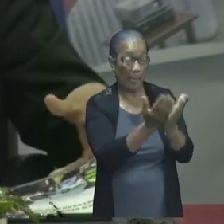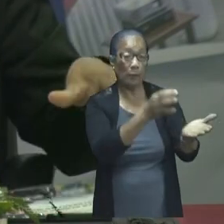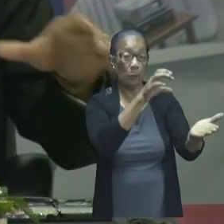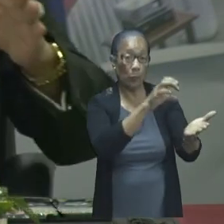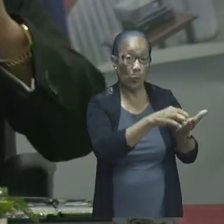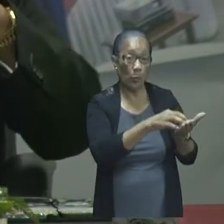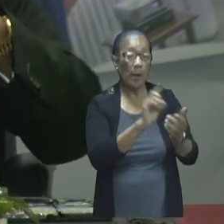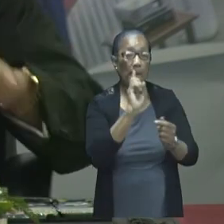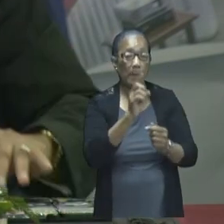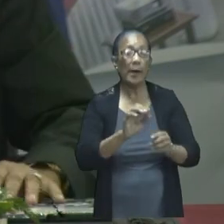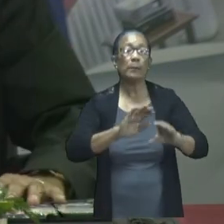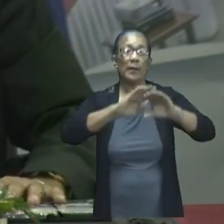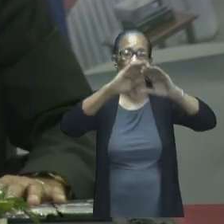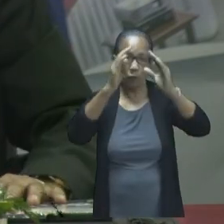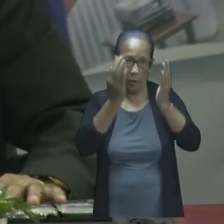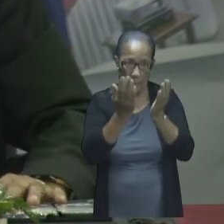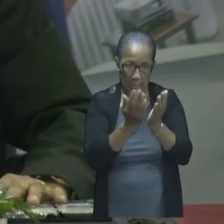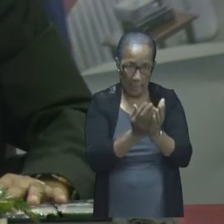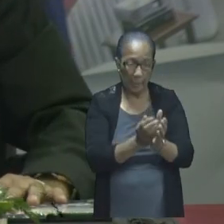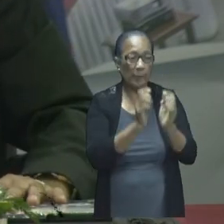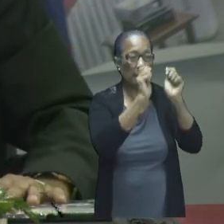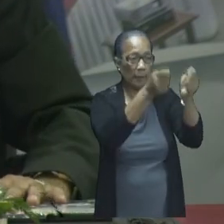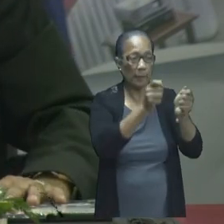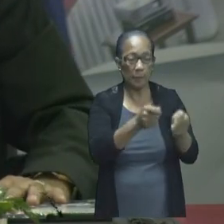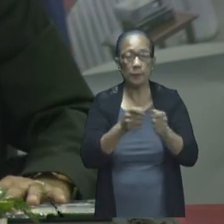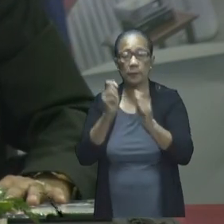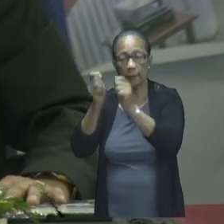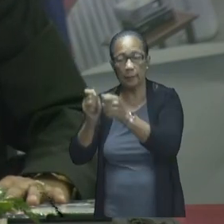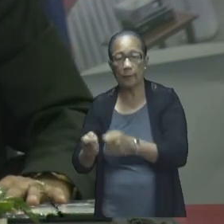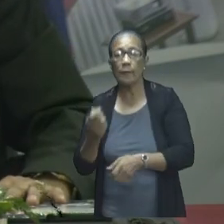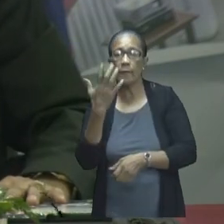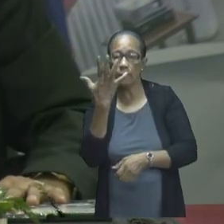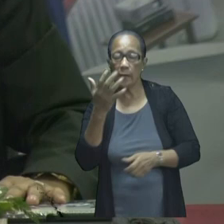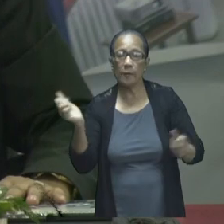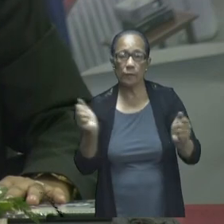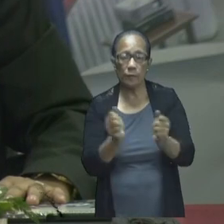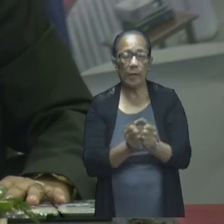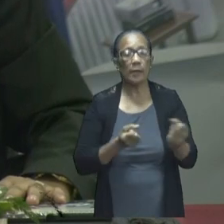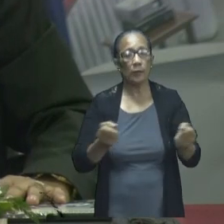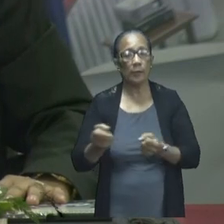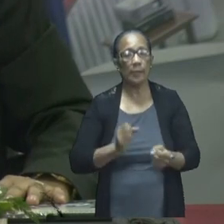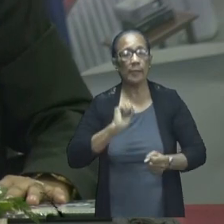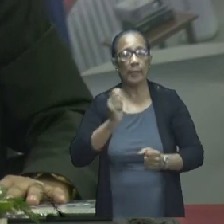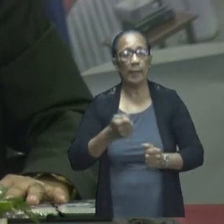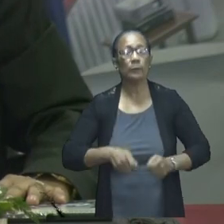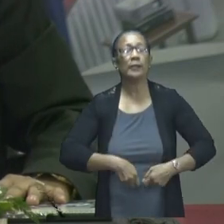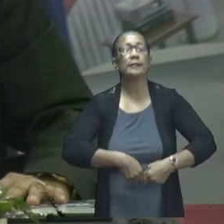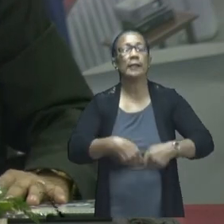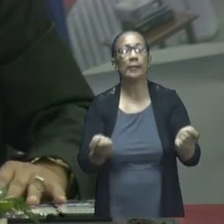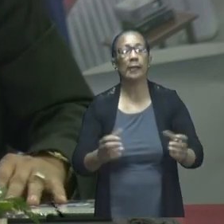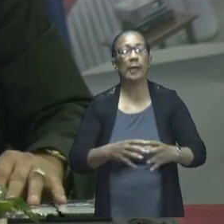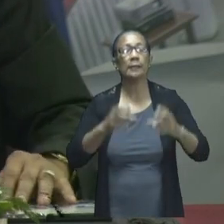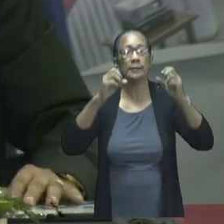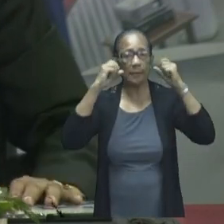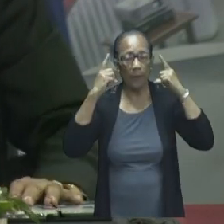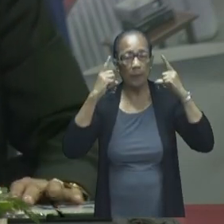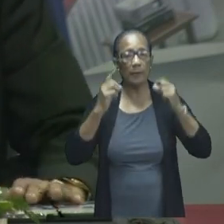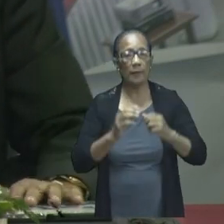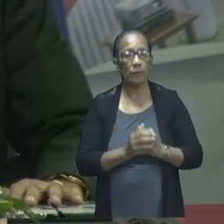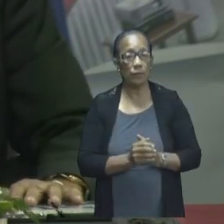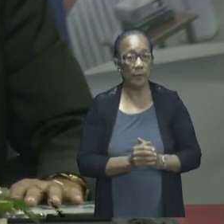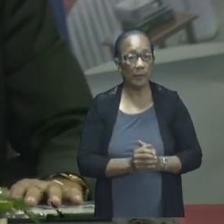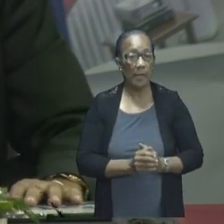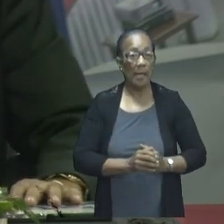volledige resultaat van ons vijf jaar regeren kunnen presenteren aan de samenleving waarbij we met